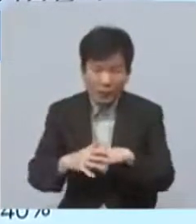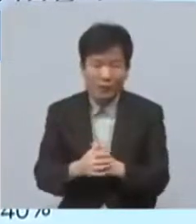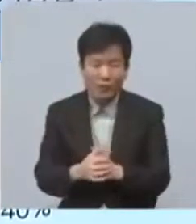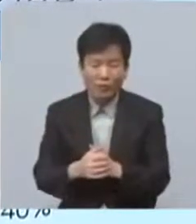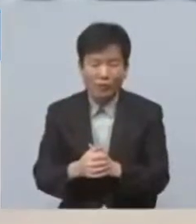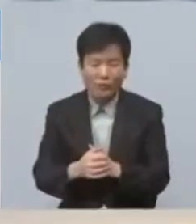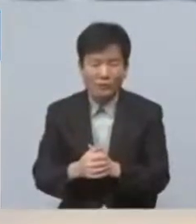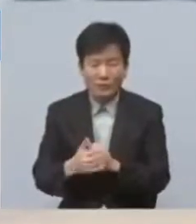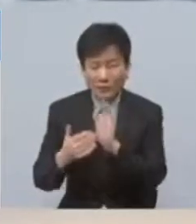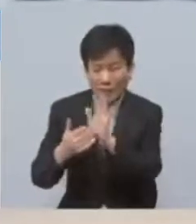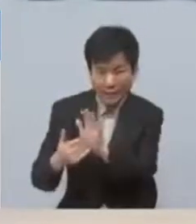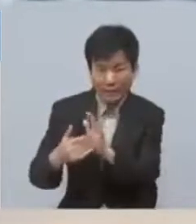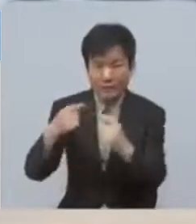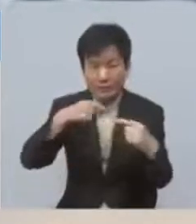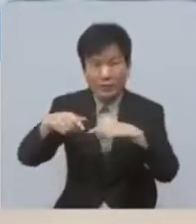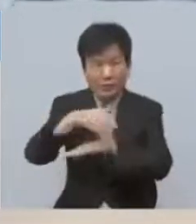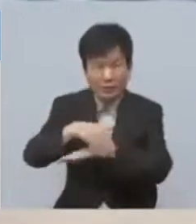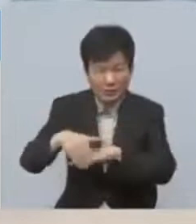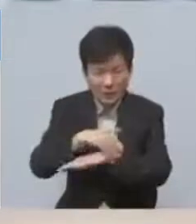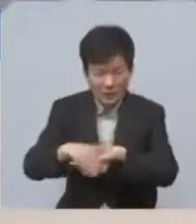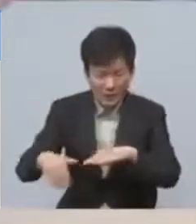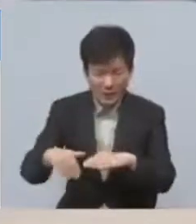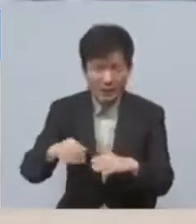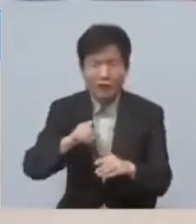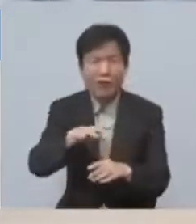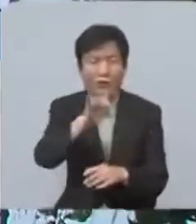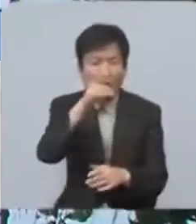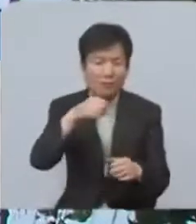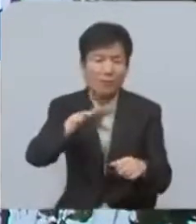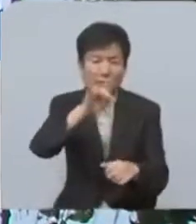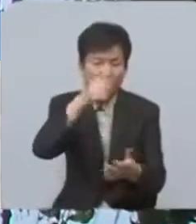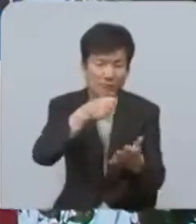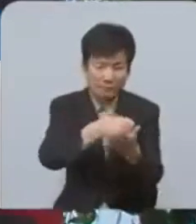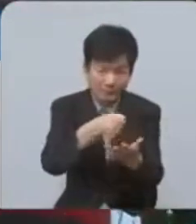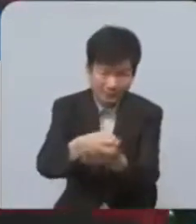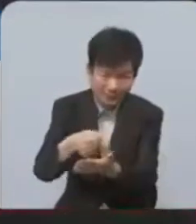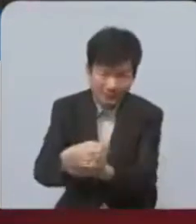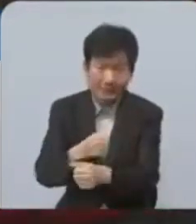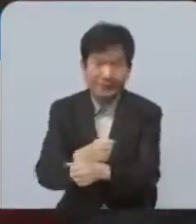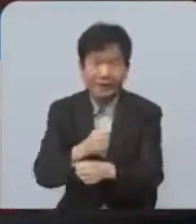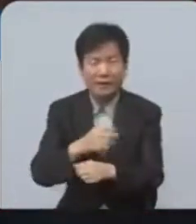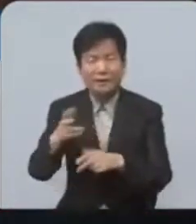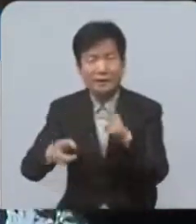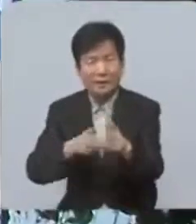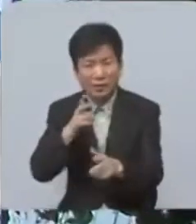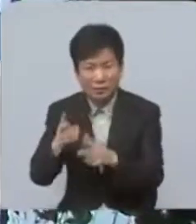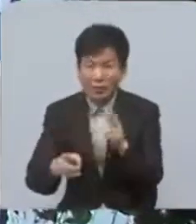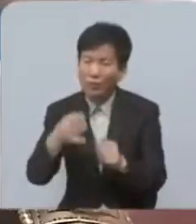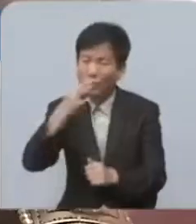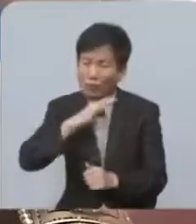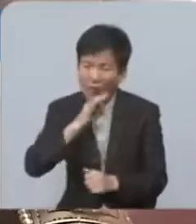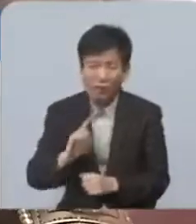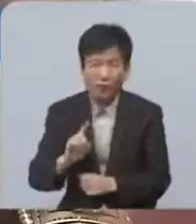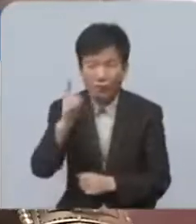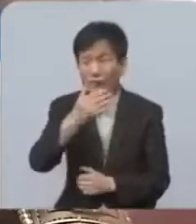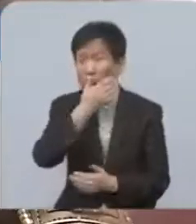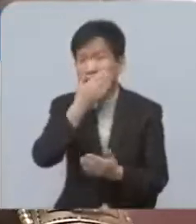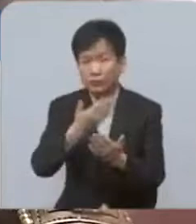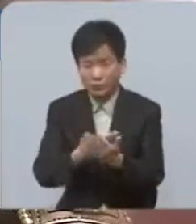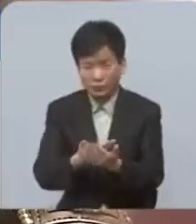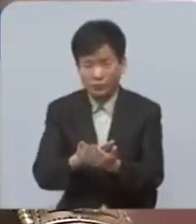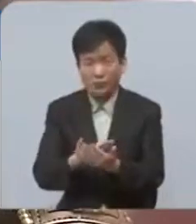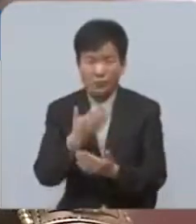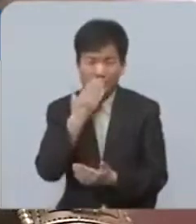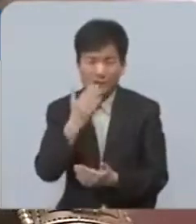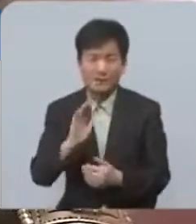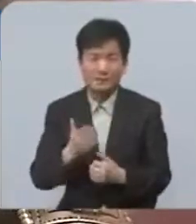대응 정책의 그 우선순위를 결정을 하고 또 폭염 대응 사업의 효율성을 높이는 데 아주 중요한 역할을